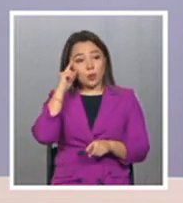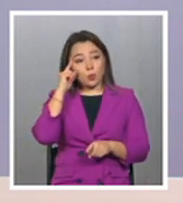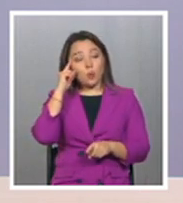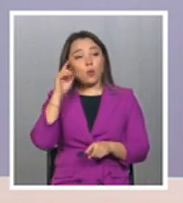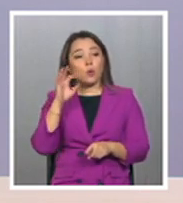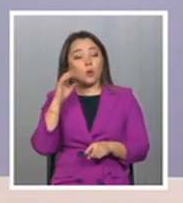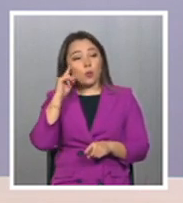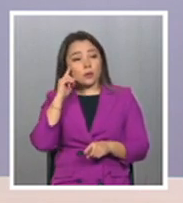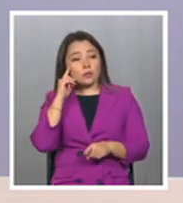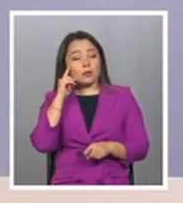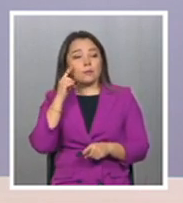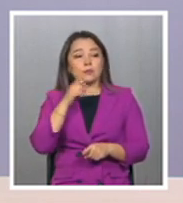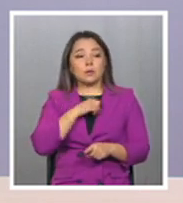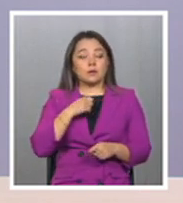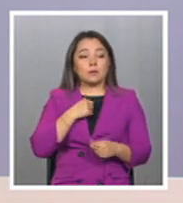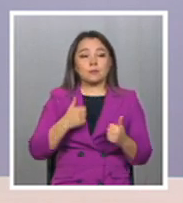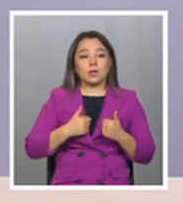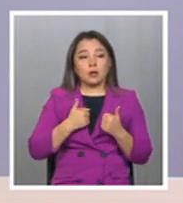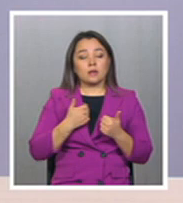«ойланып», «зиін» – «салып».